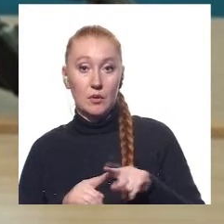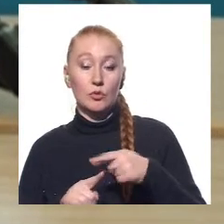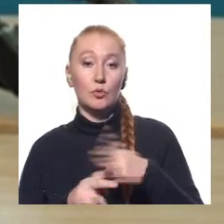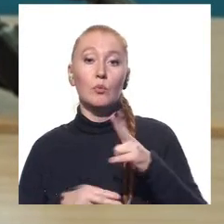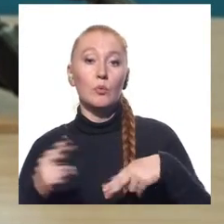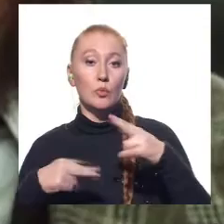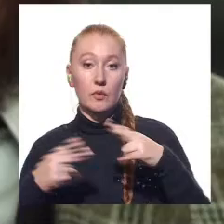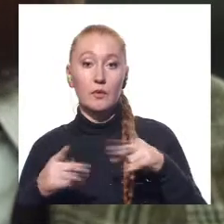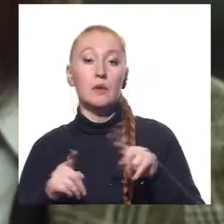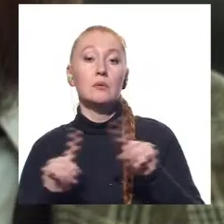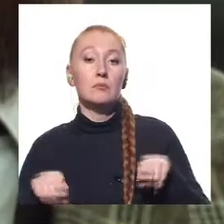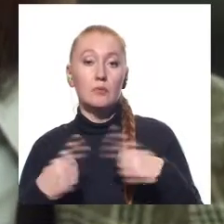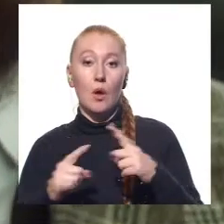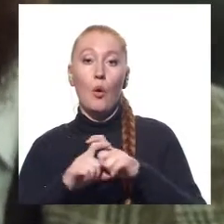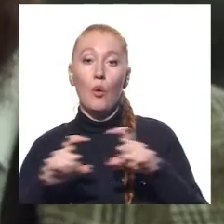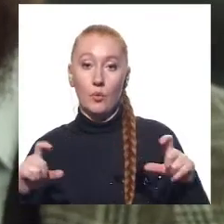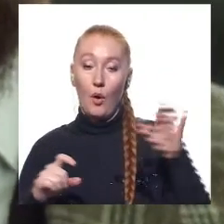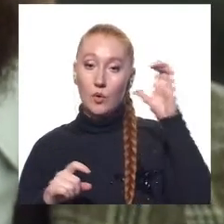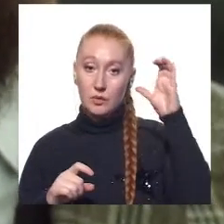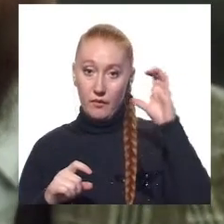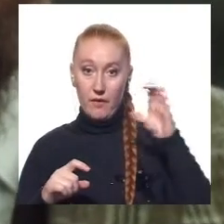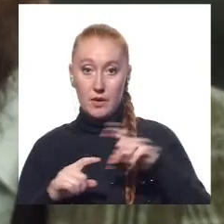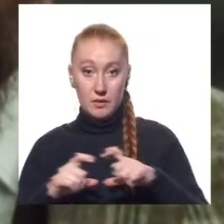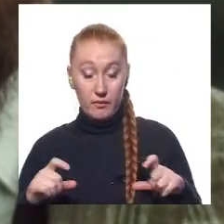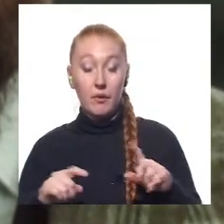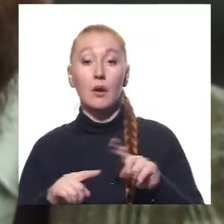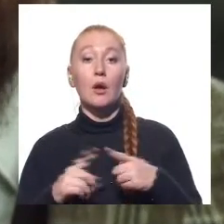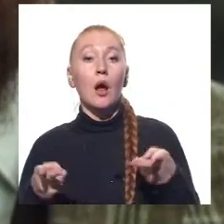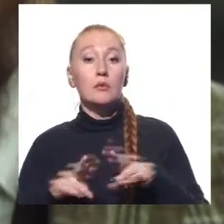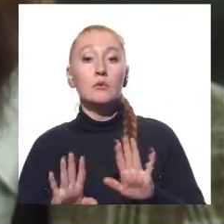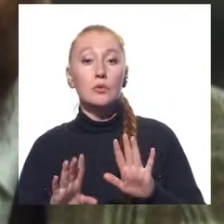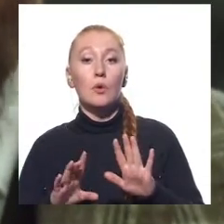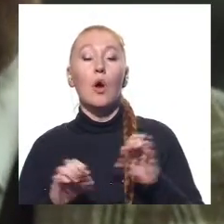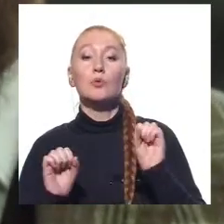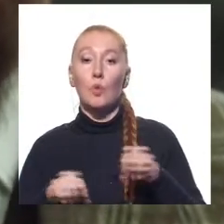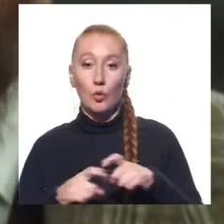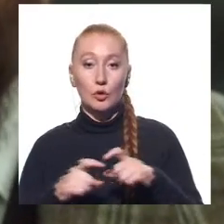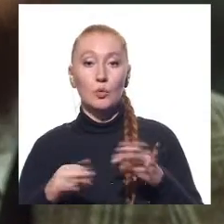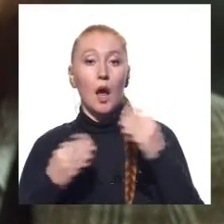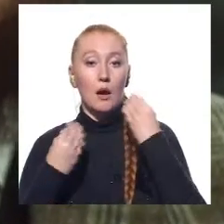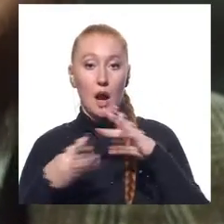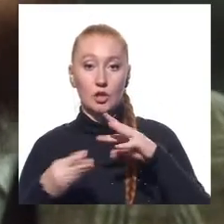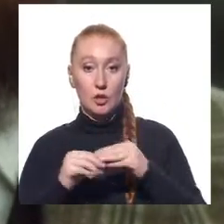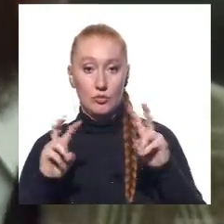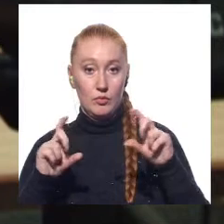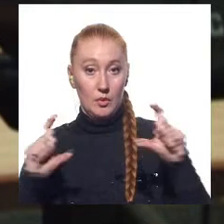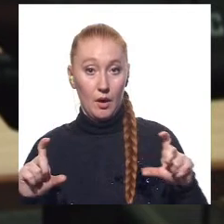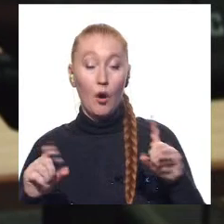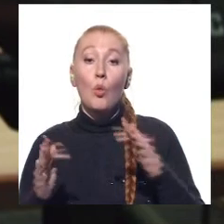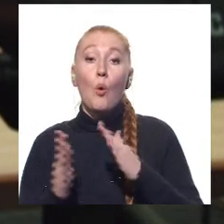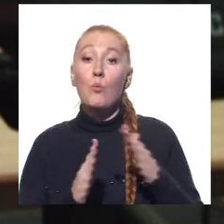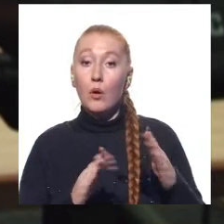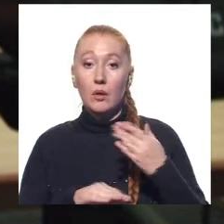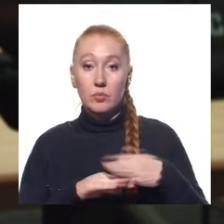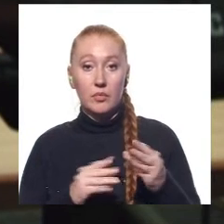стосувалися будівництва та реконструкції об'єктів в освітній сфері. Залишається лише одна – спроможна школа для кращих результатів. Але порядку